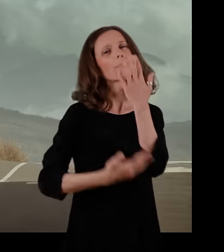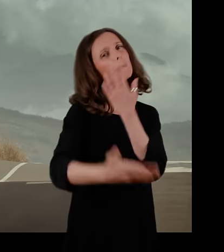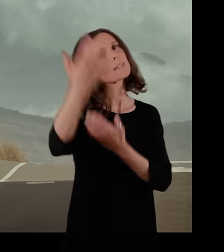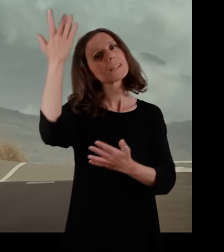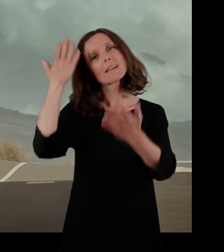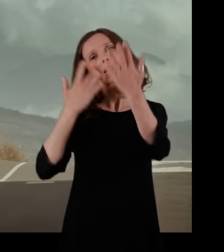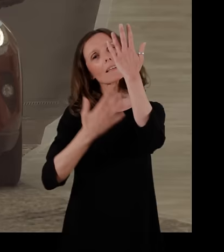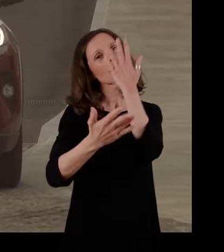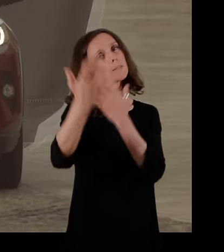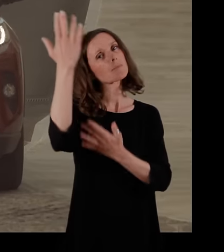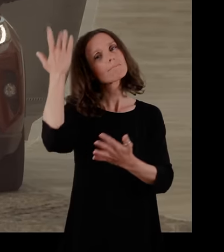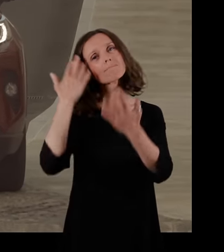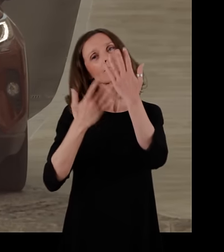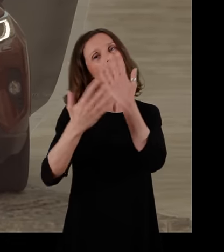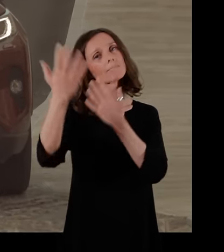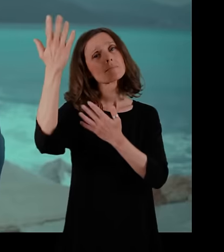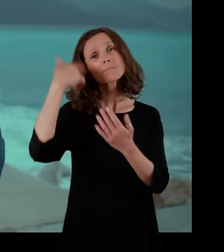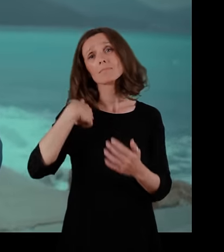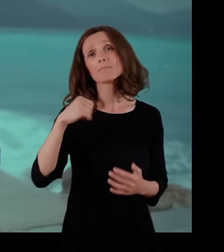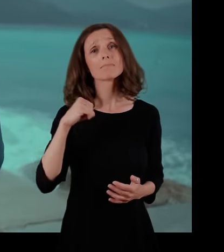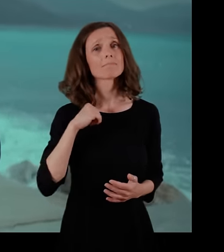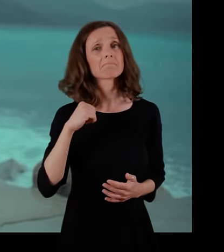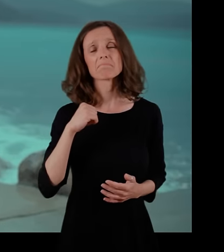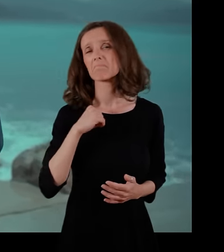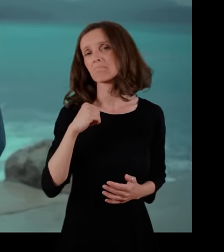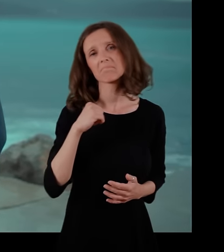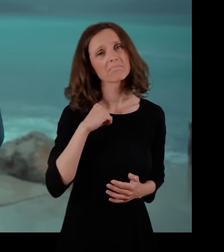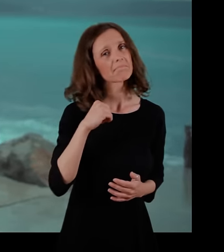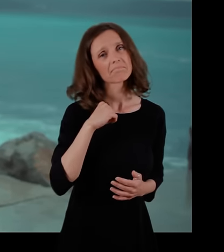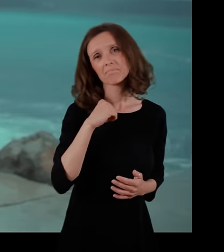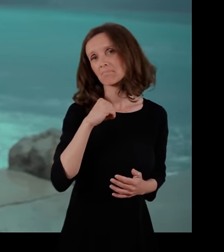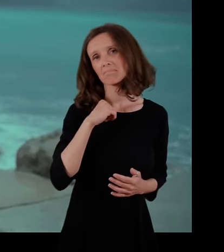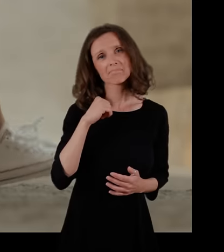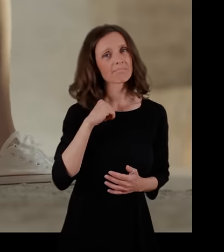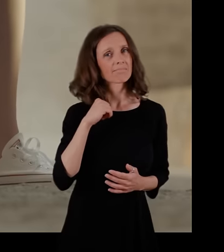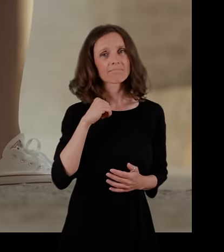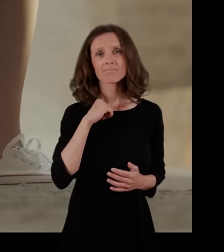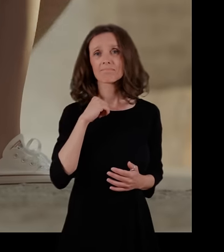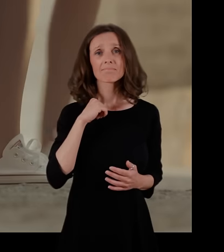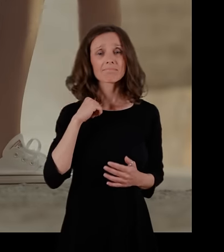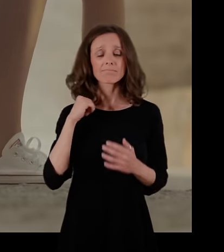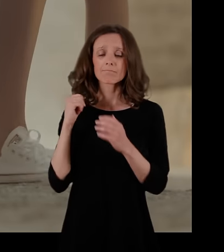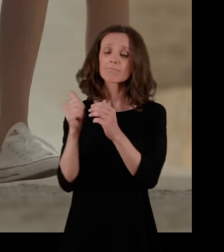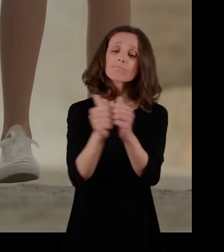Prije tebe znaj, ja nikad nisam mario.